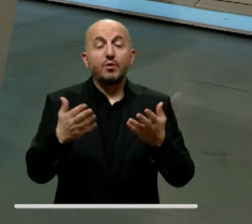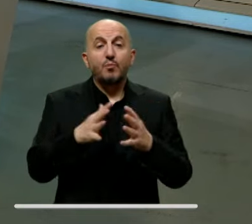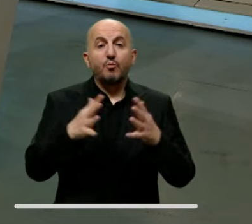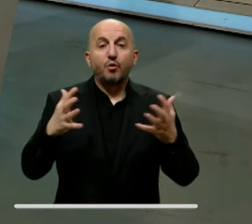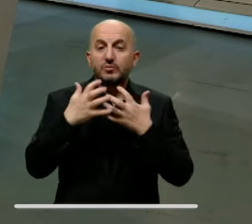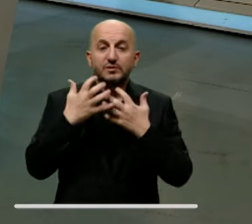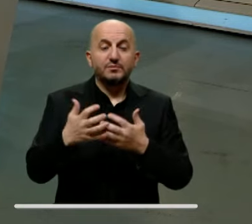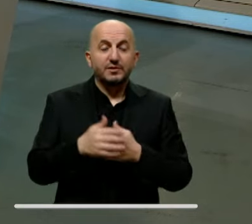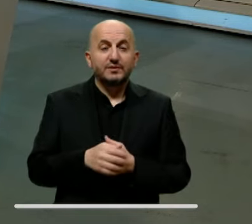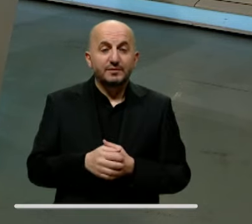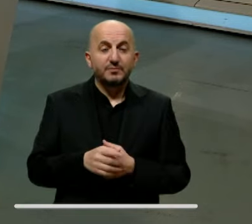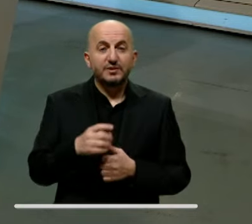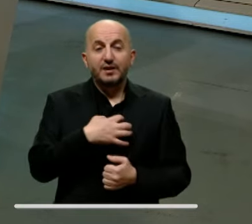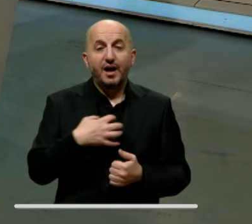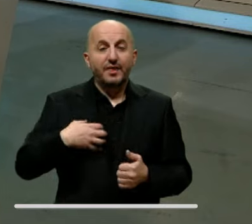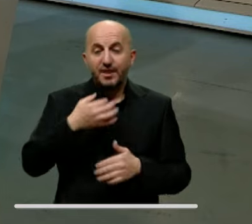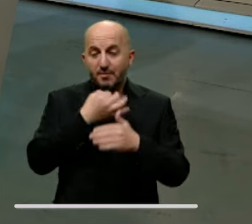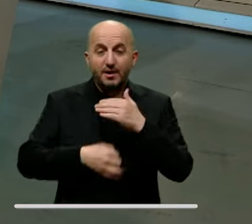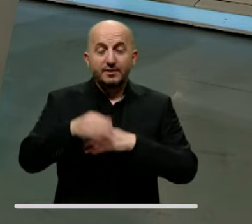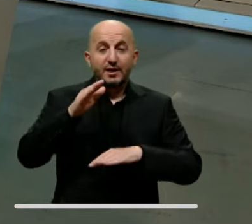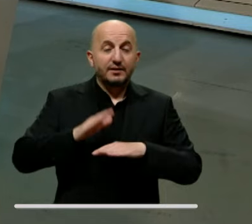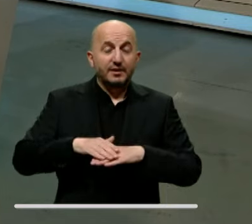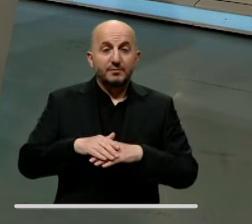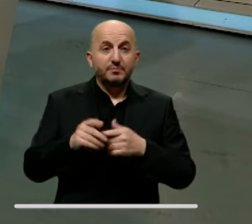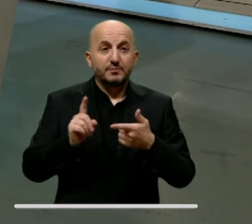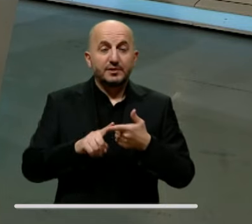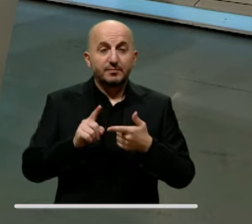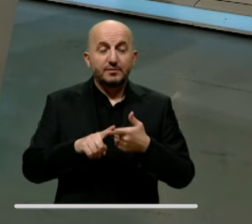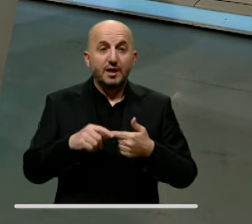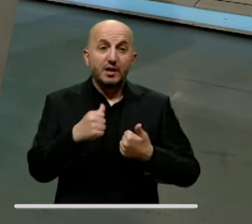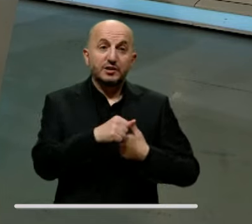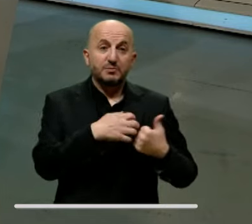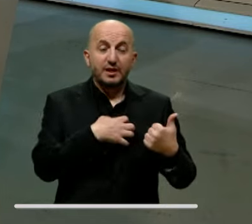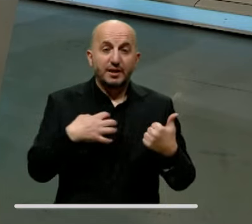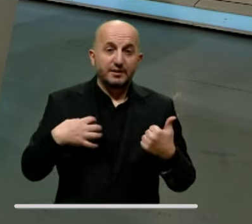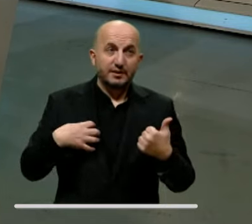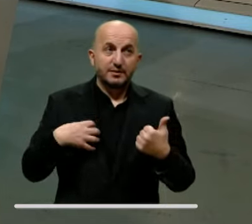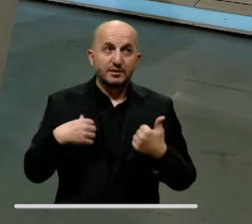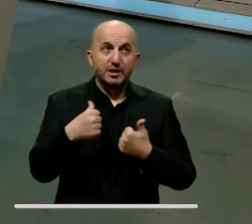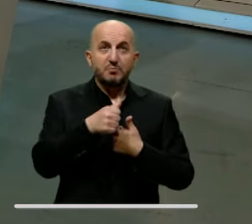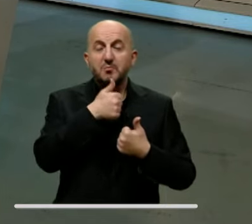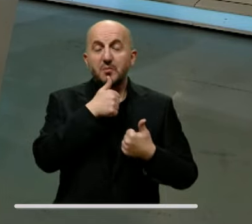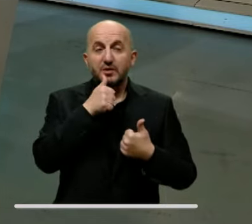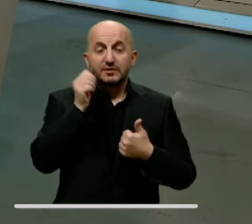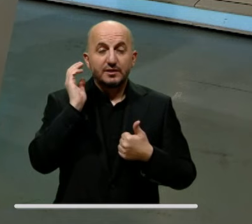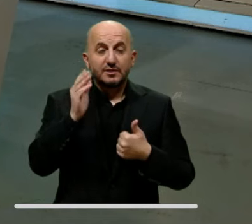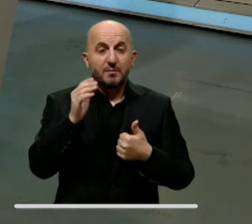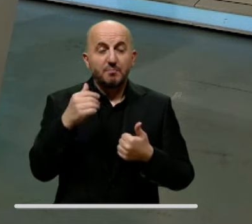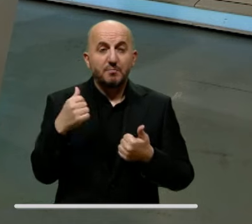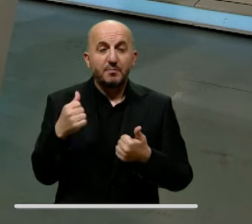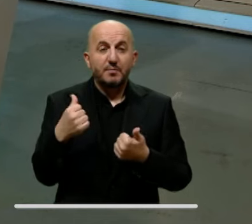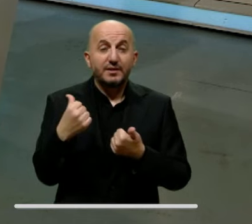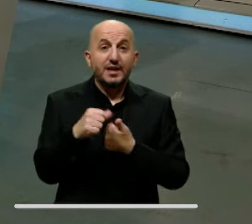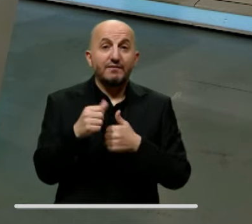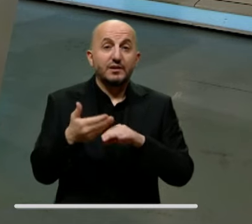birini anneme niyet etti mi ziyaretten gittiklerime birini de kayın Pedere niyeti Kayın peder Ben Evlenmeden 15 sene önce vefat